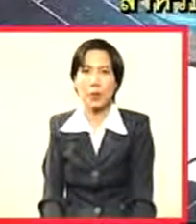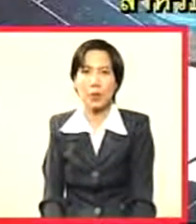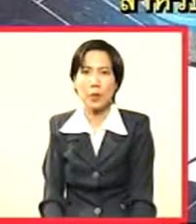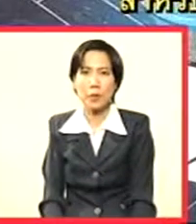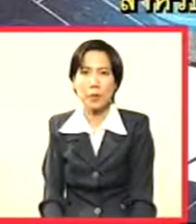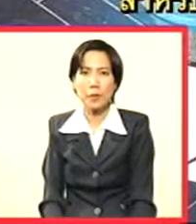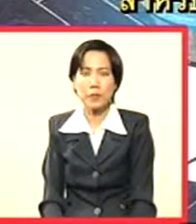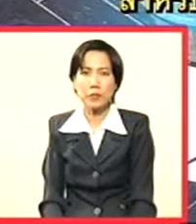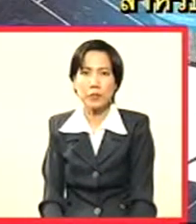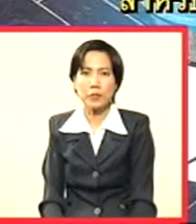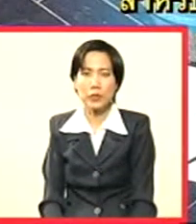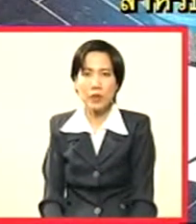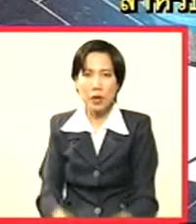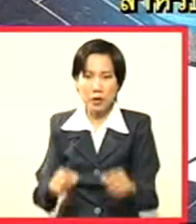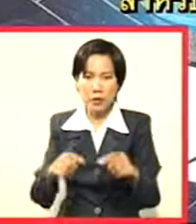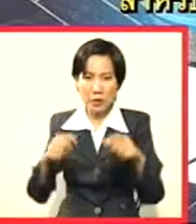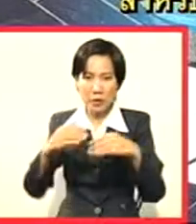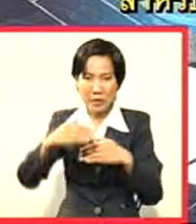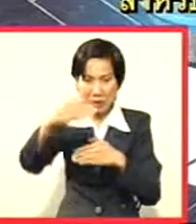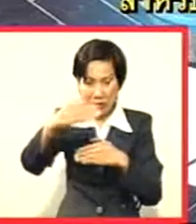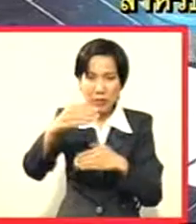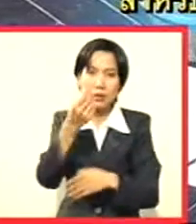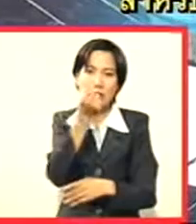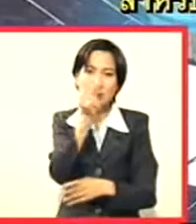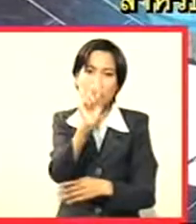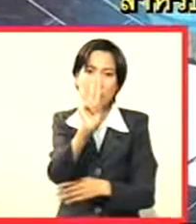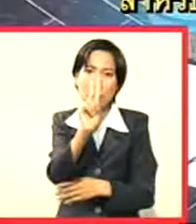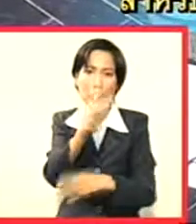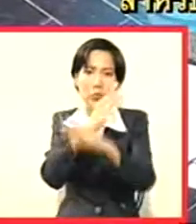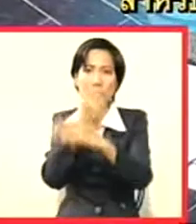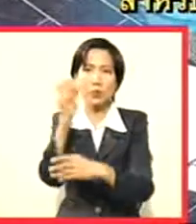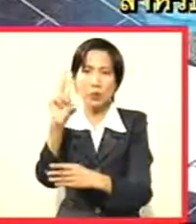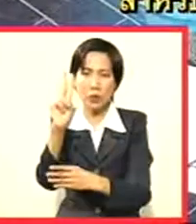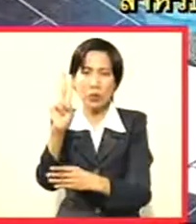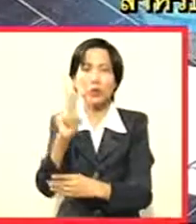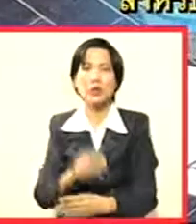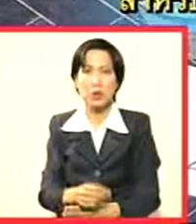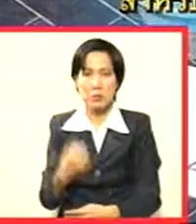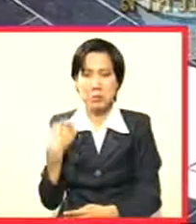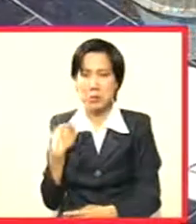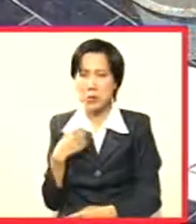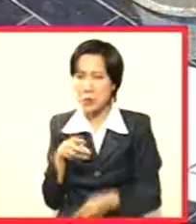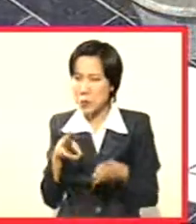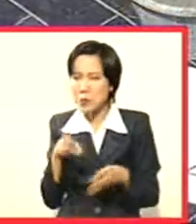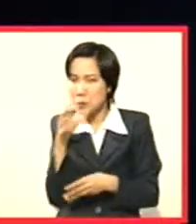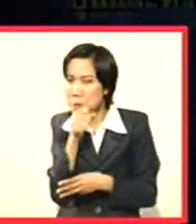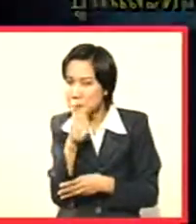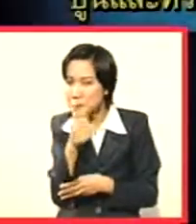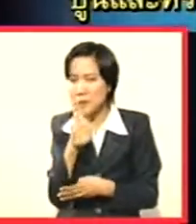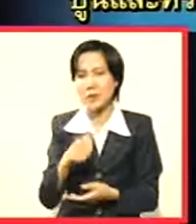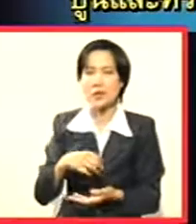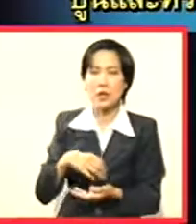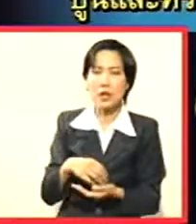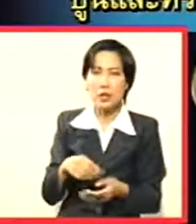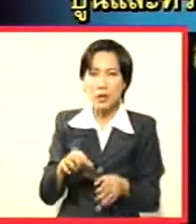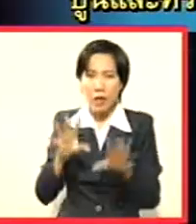สำหรับกระเบื้องที่มีขนาดใหญ่คือมีขนาดตั้งแต่12x12นิ้วขึ้นไปมีเคล็ดลับการปูอยู่ที่ว่าควรที่จะท